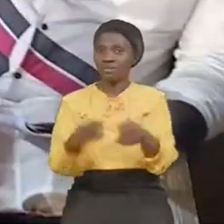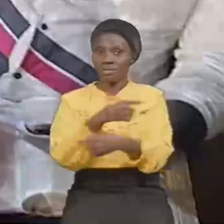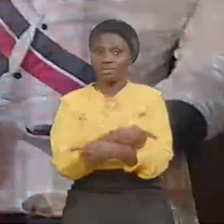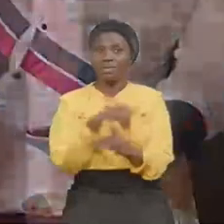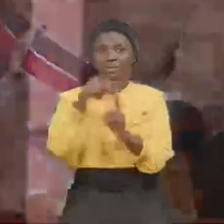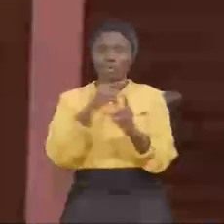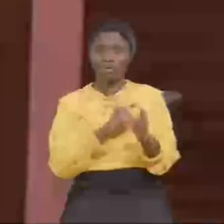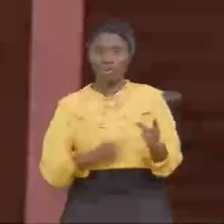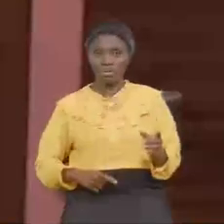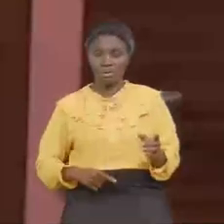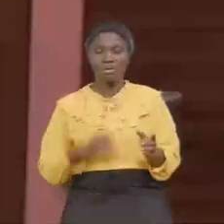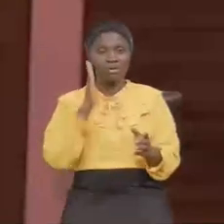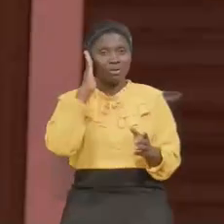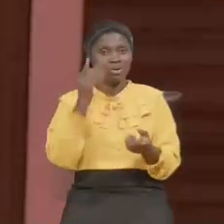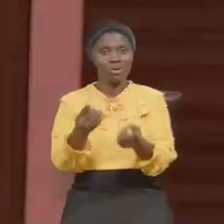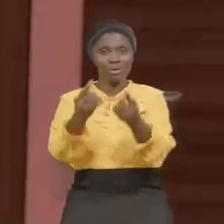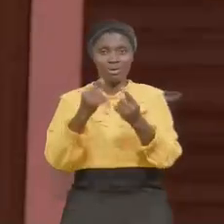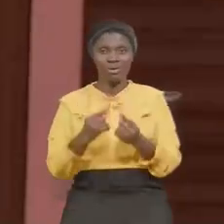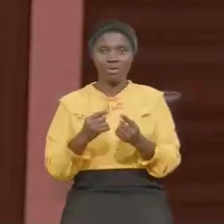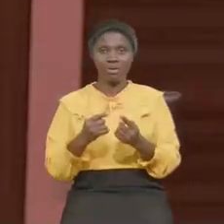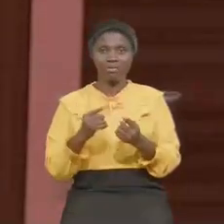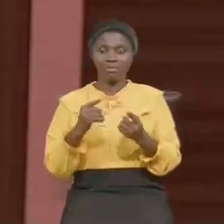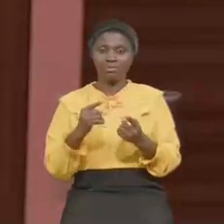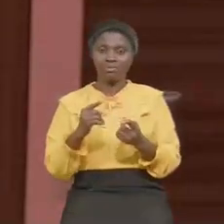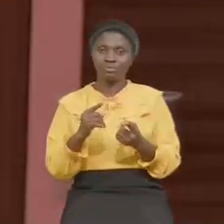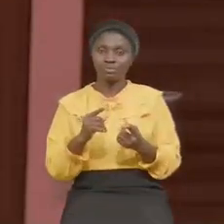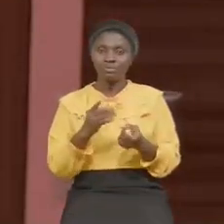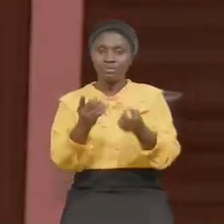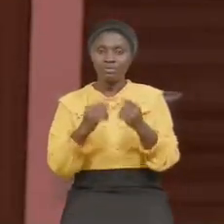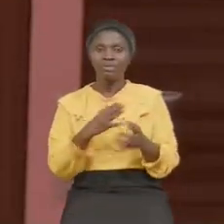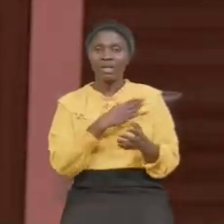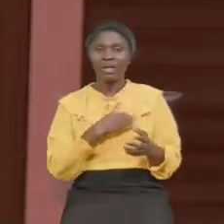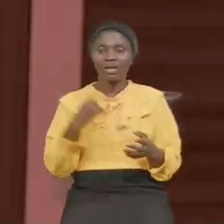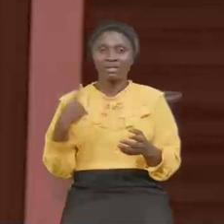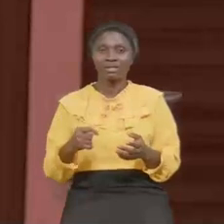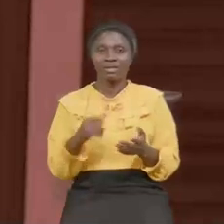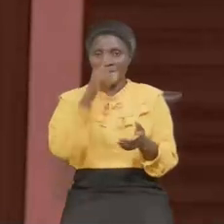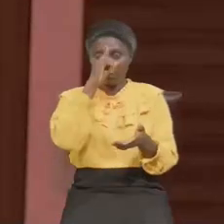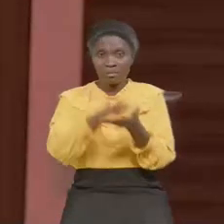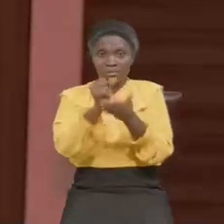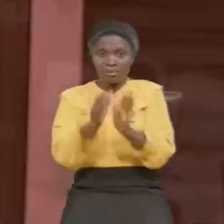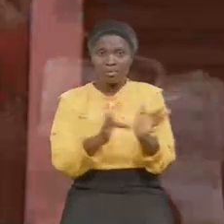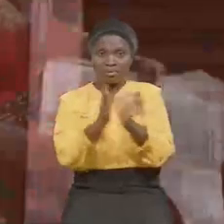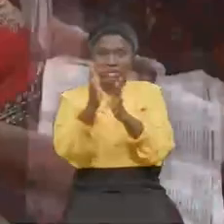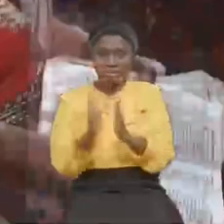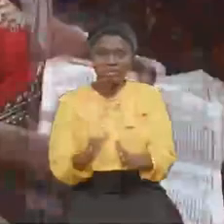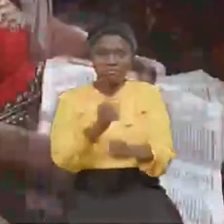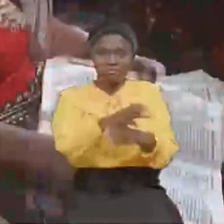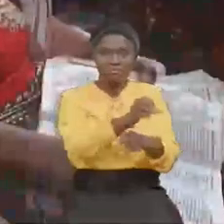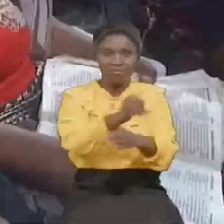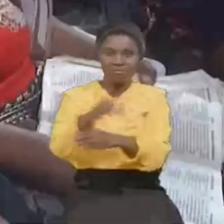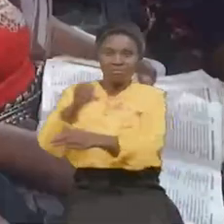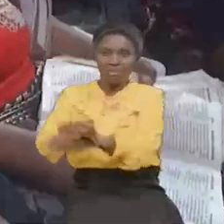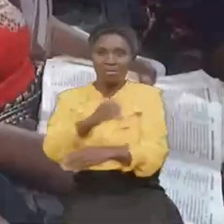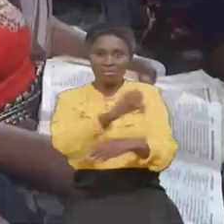Seigneur comptera les siens et les saints marcheront pour le ciel, tu seras digne d'être là.